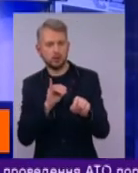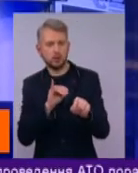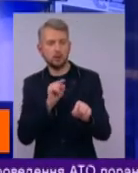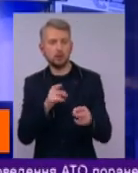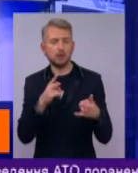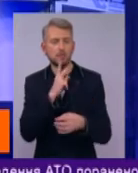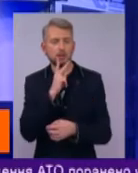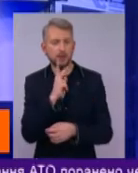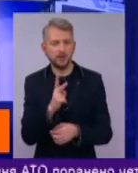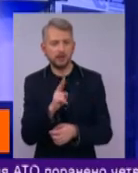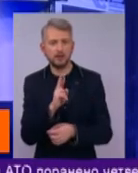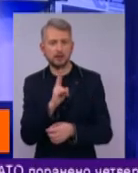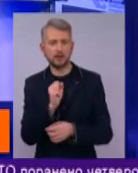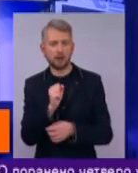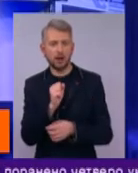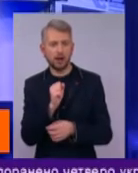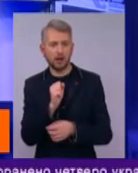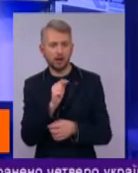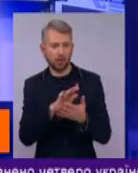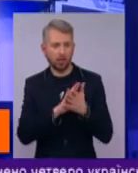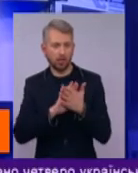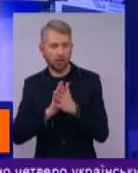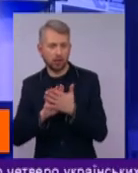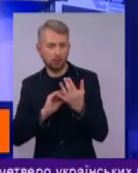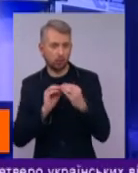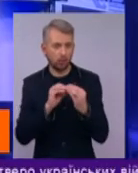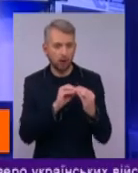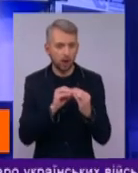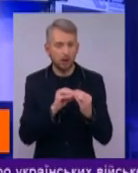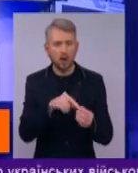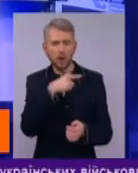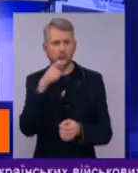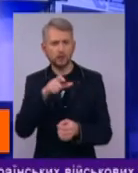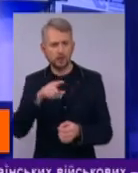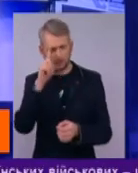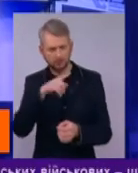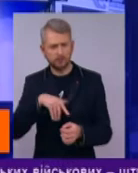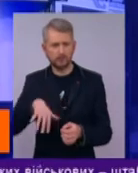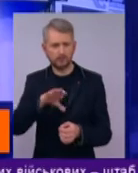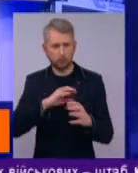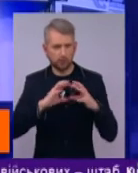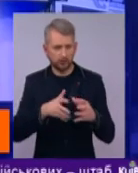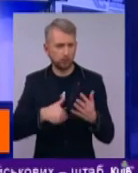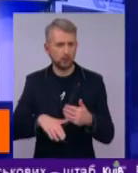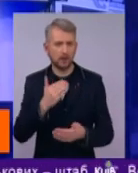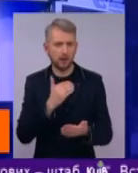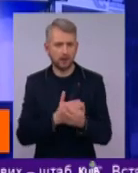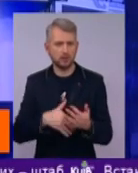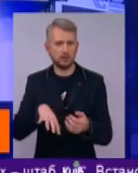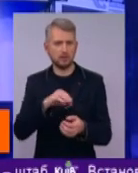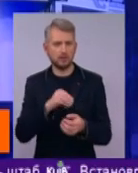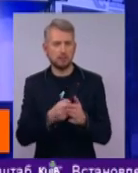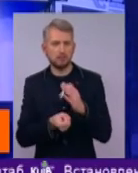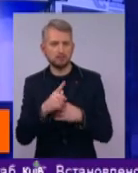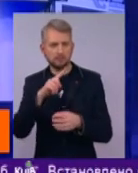на, як кажуть, на кулуарні речі. Бо росіяни, як відомо всьому світу, вже нарешті стає в деяких